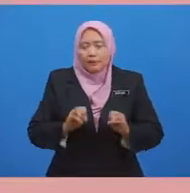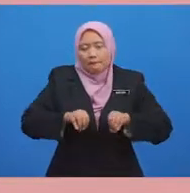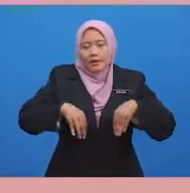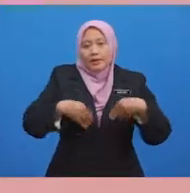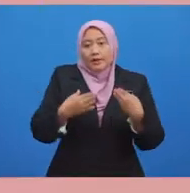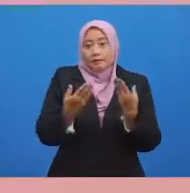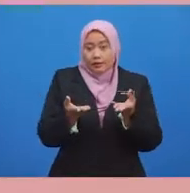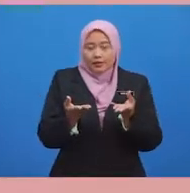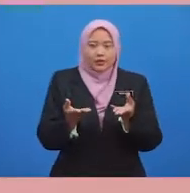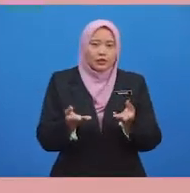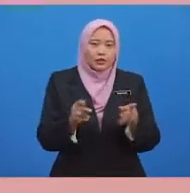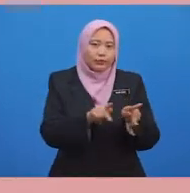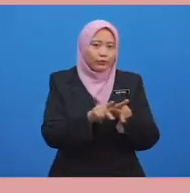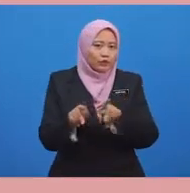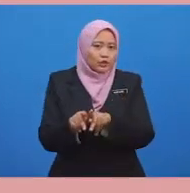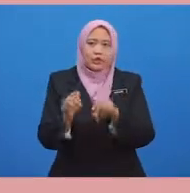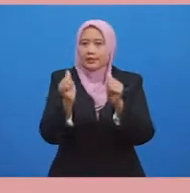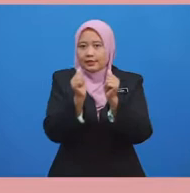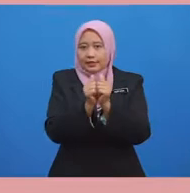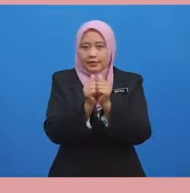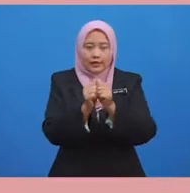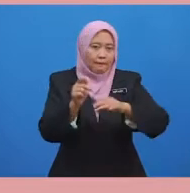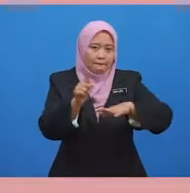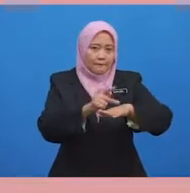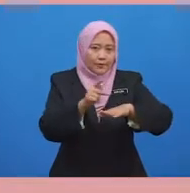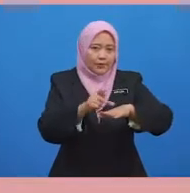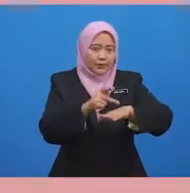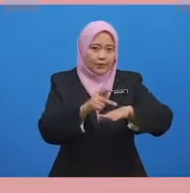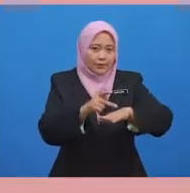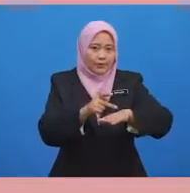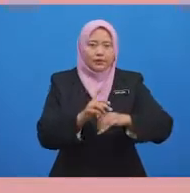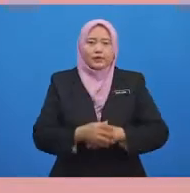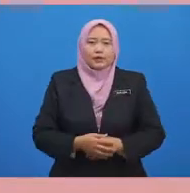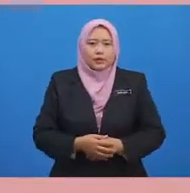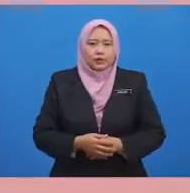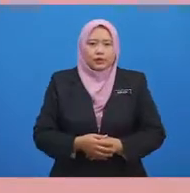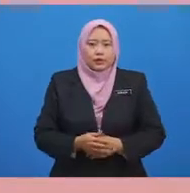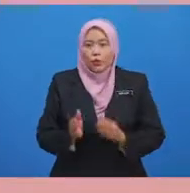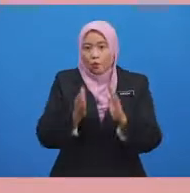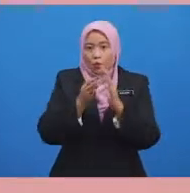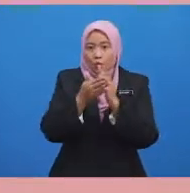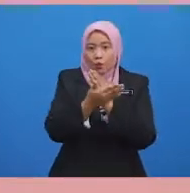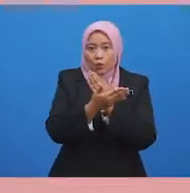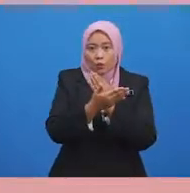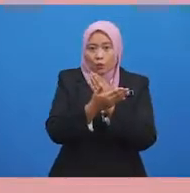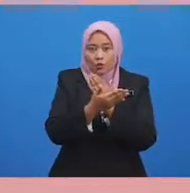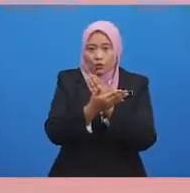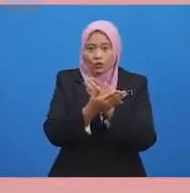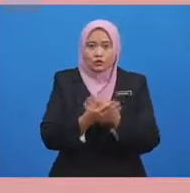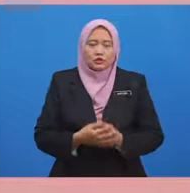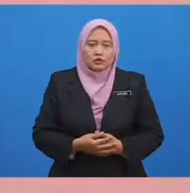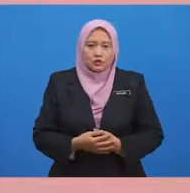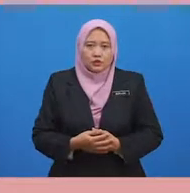Bagaimana pula dengan pakaian yang dipakai oleh kedua-dua